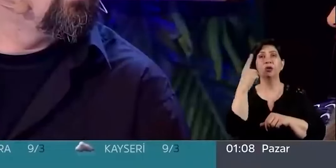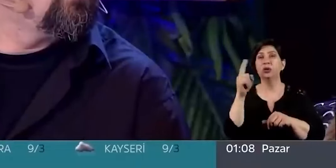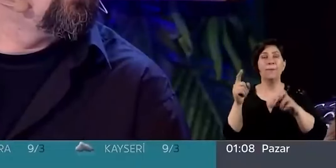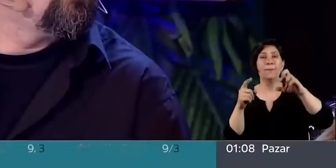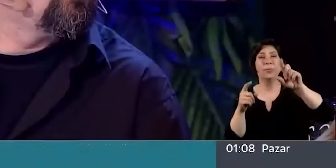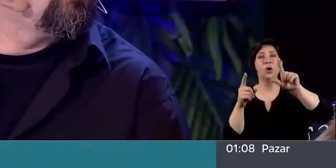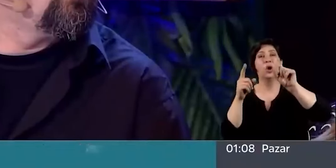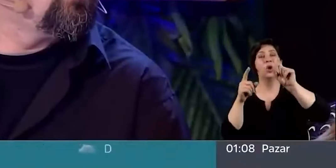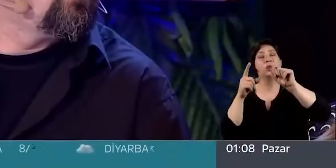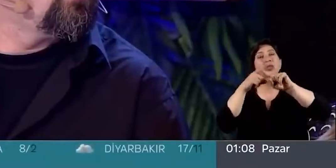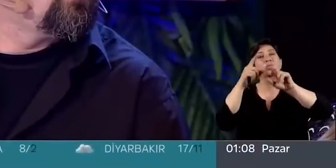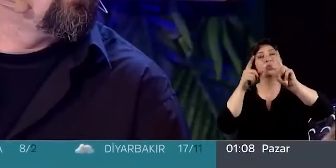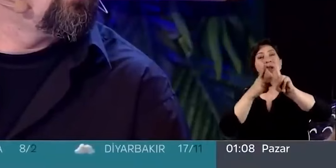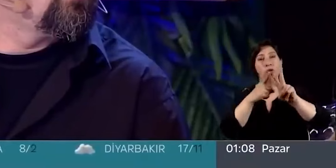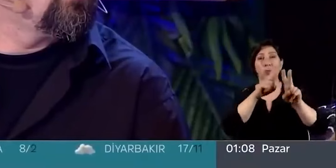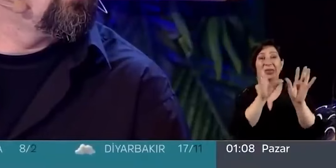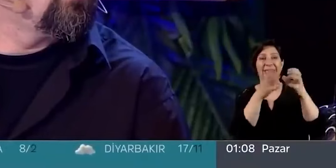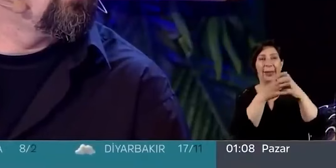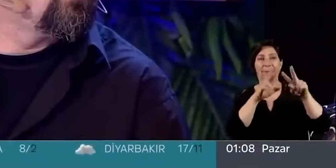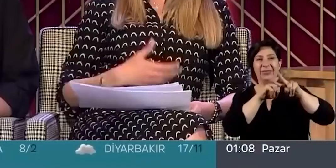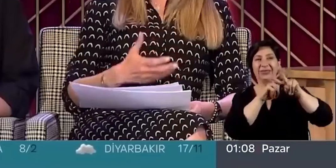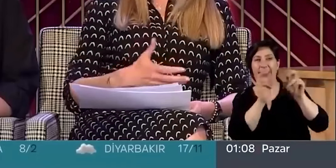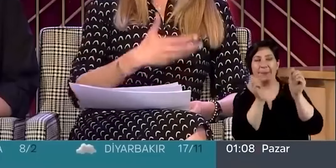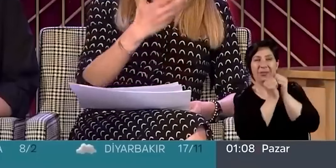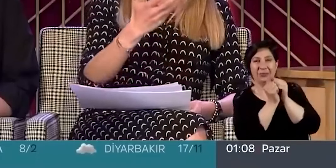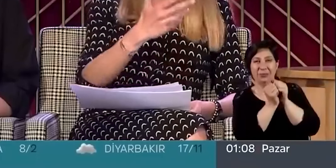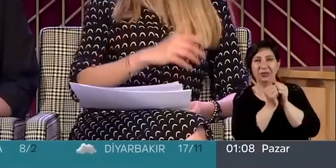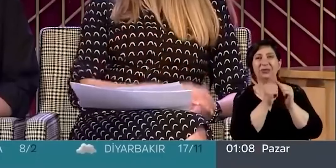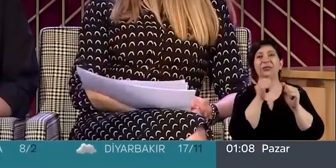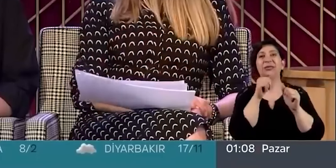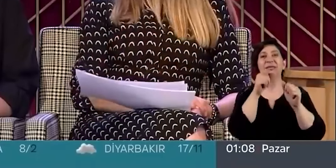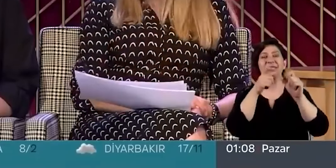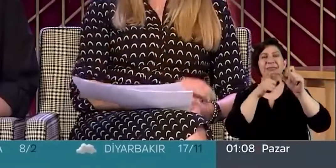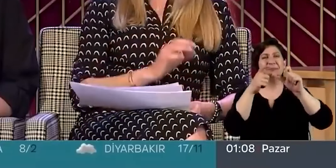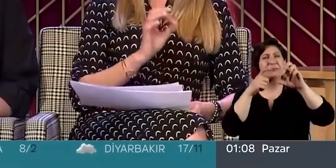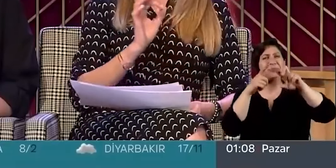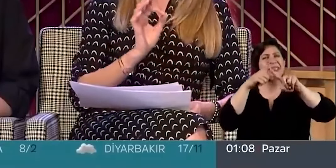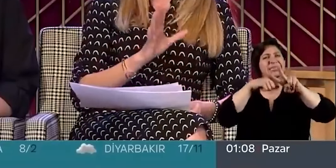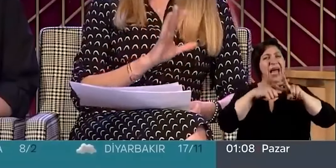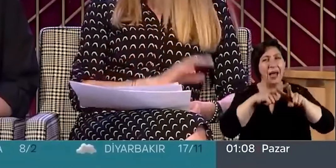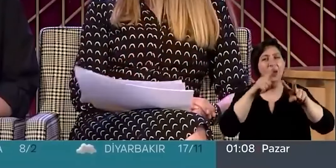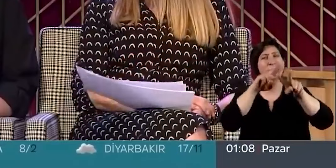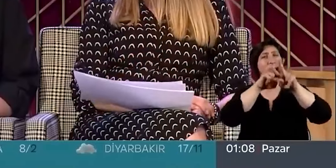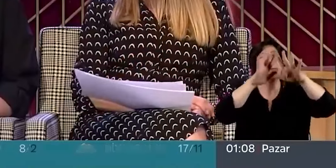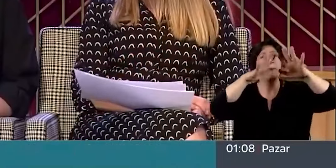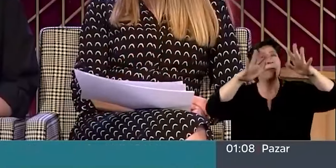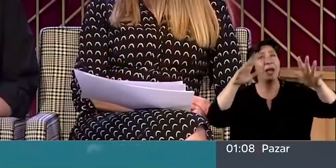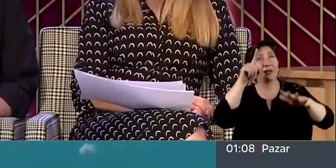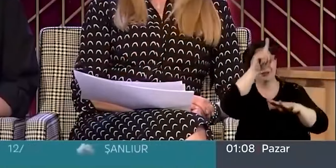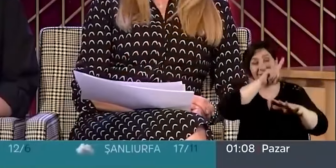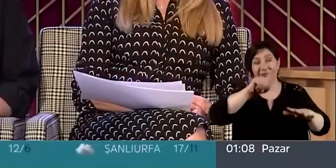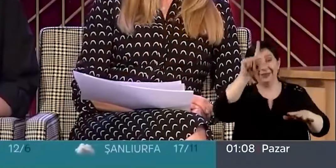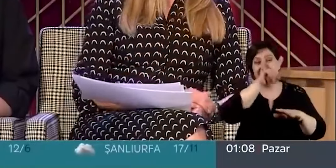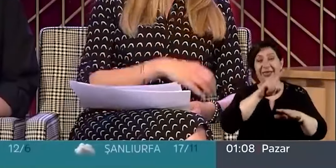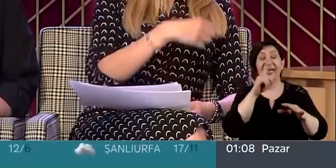Pluto çok güzel bir takım yıldızıyla birleşmiş. Bu takım yıldızı Spica takım yıldızı. Gökyüzünün en parlak takım yıldızlarından bir